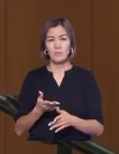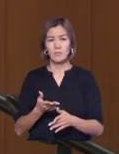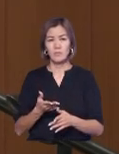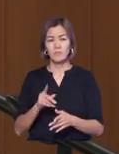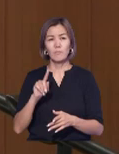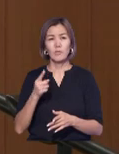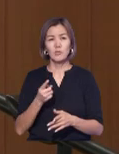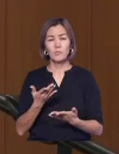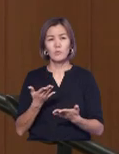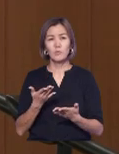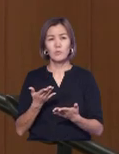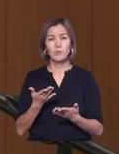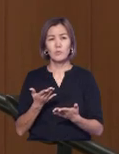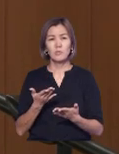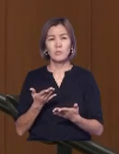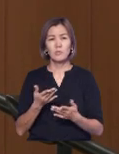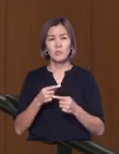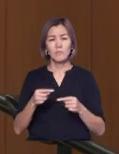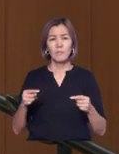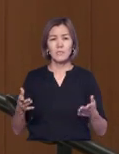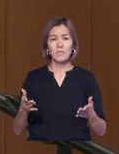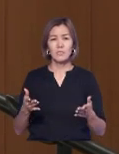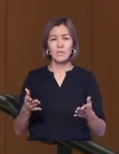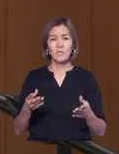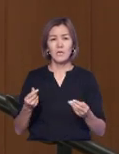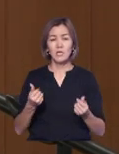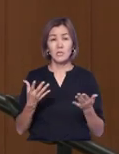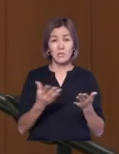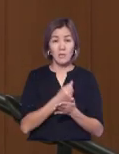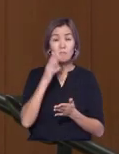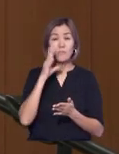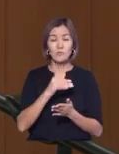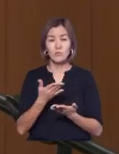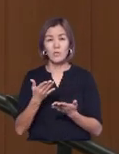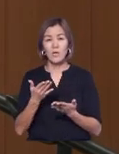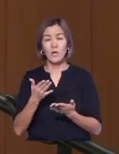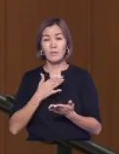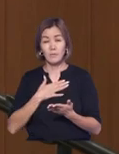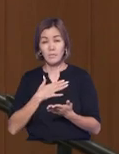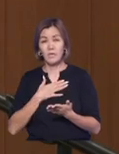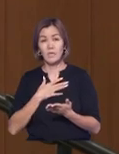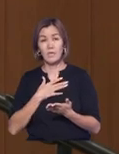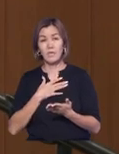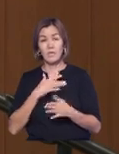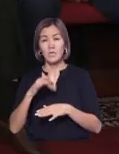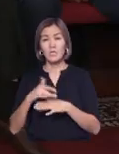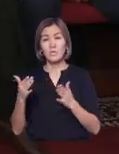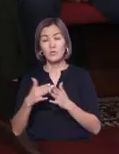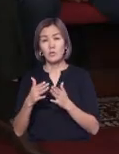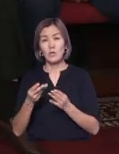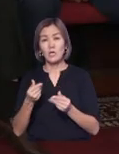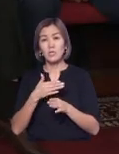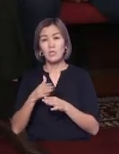Неге басқа жаққа табылған ақша, бөлінген ақша неге этаж үйлерге бөлінбейді?